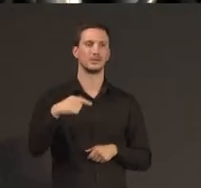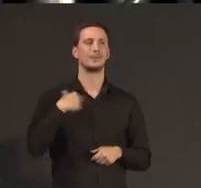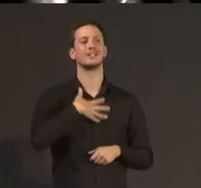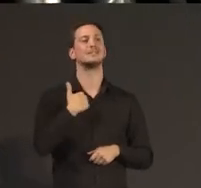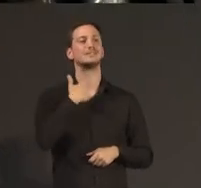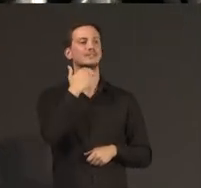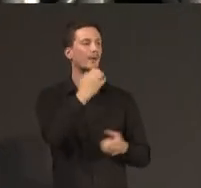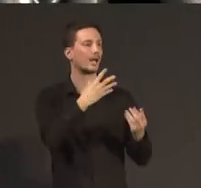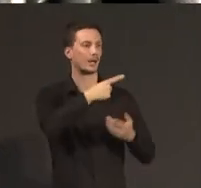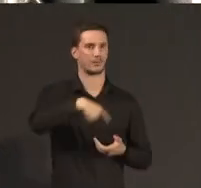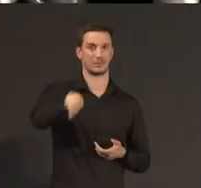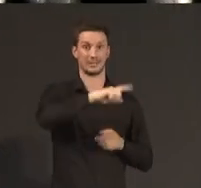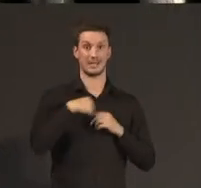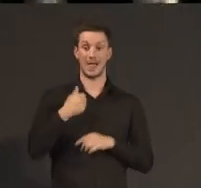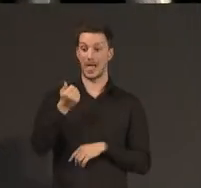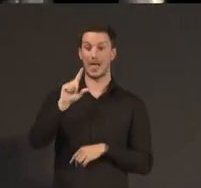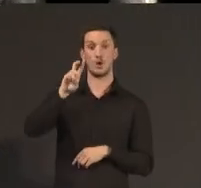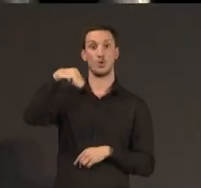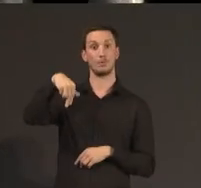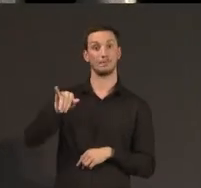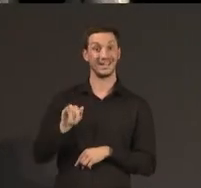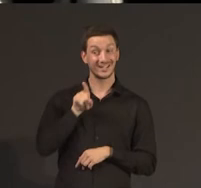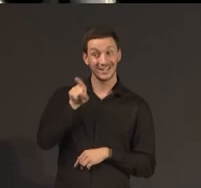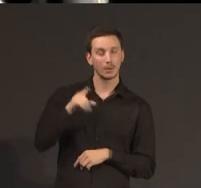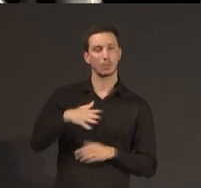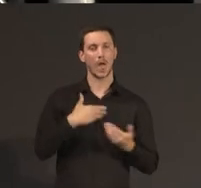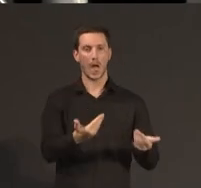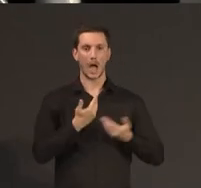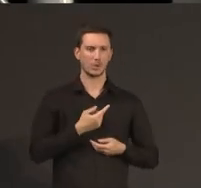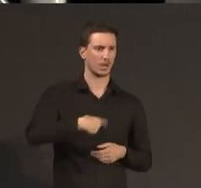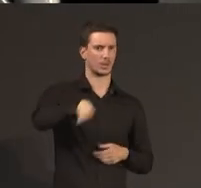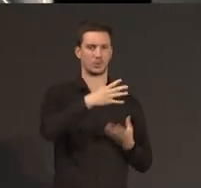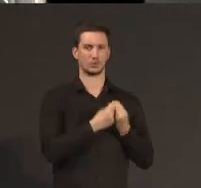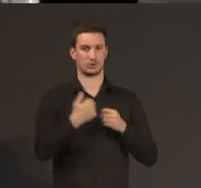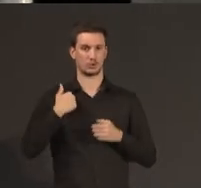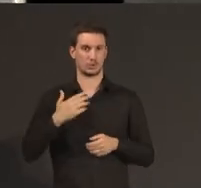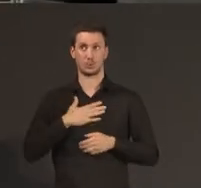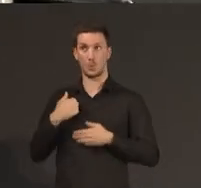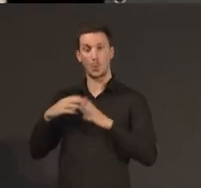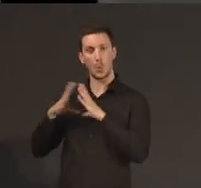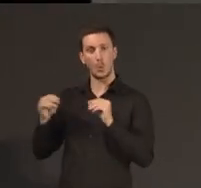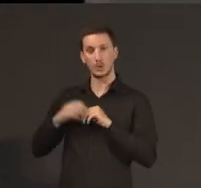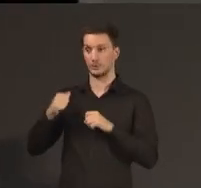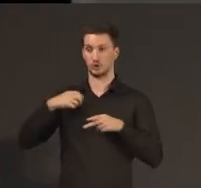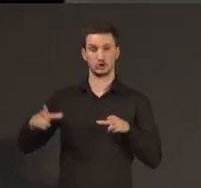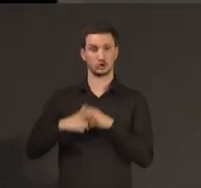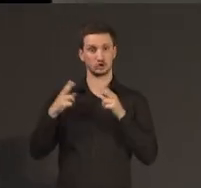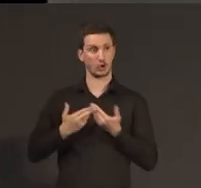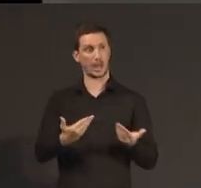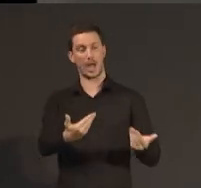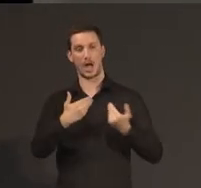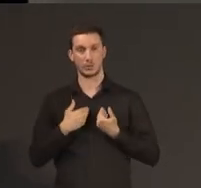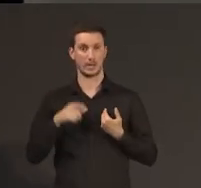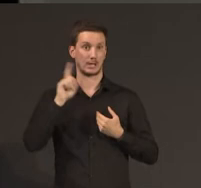vosaltres. I com a alumni podeu ajudar-nos molt, ajudar-nos a la universitat, a la societat, i per